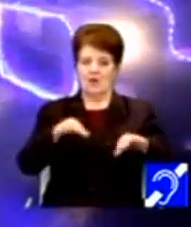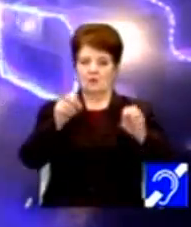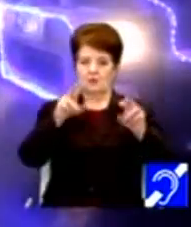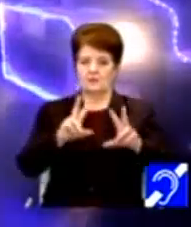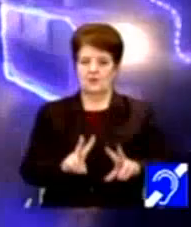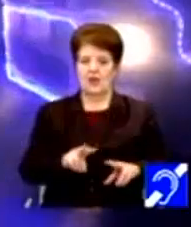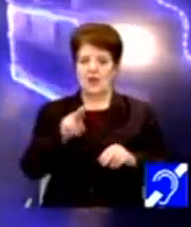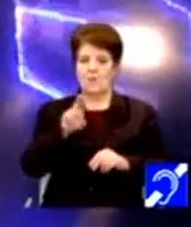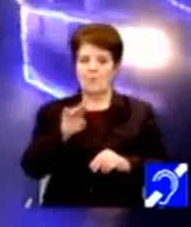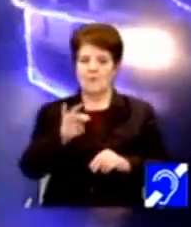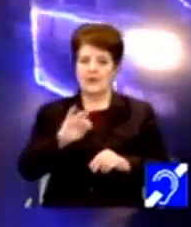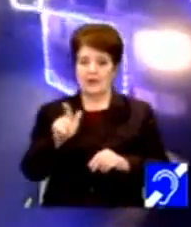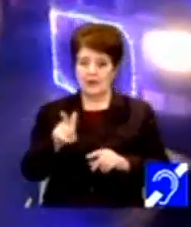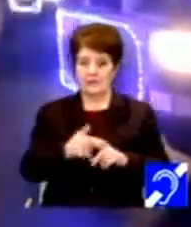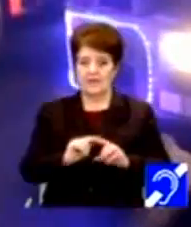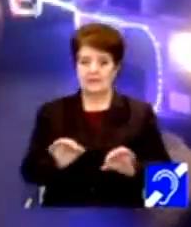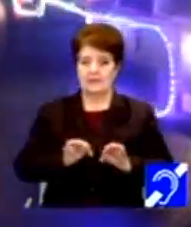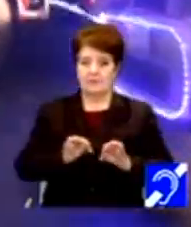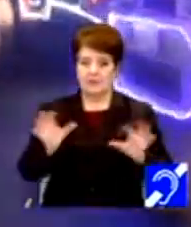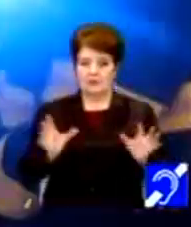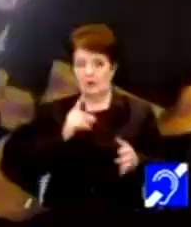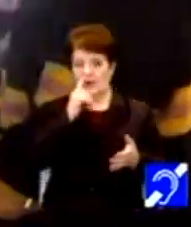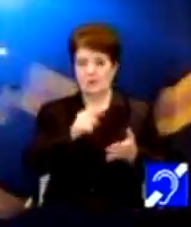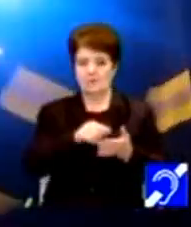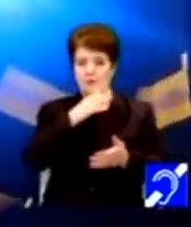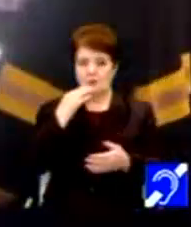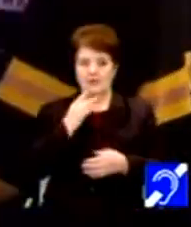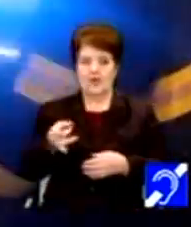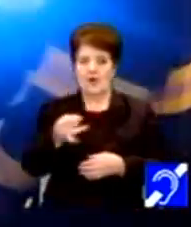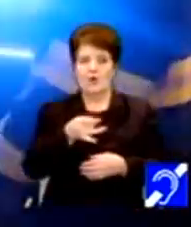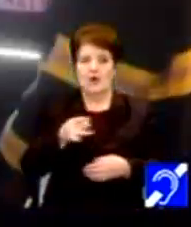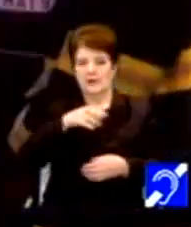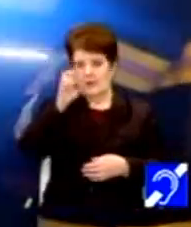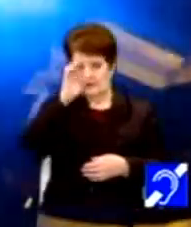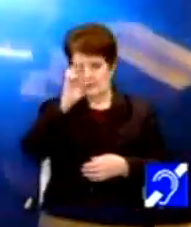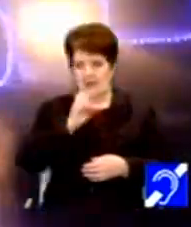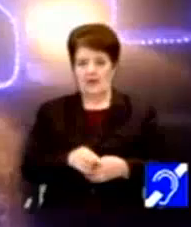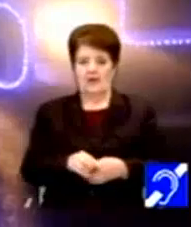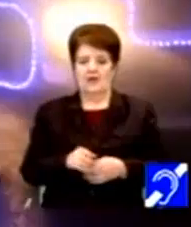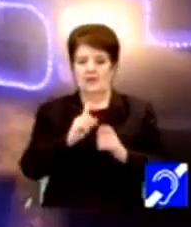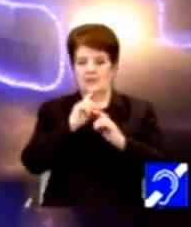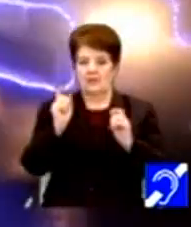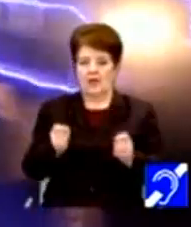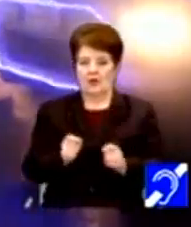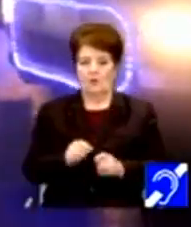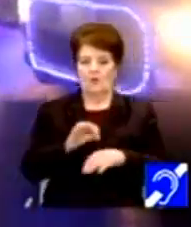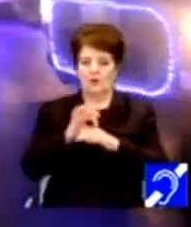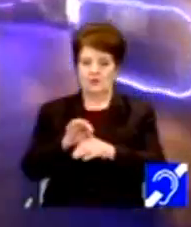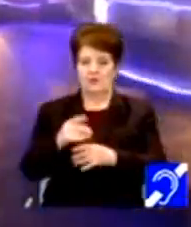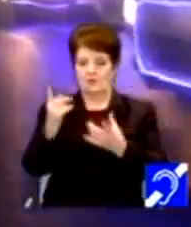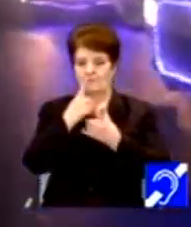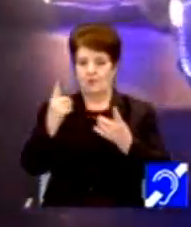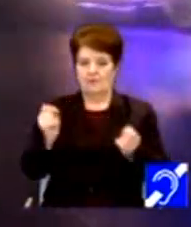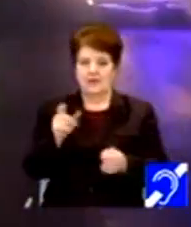Autospecialele pompierilor gătite de sărbătoare vor ajunge astăzi în mai multe raioane ale țării, ducând cu ele daruri, dar și informații